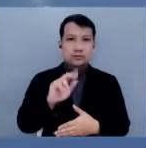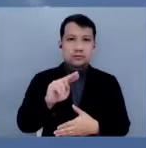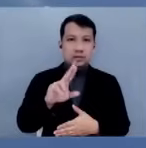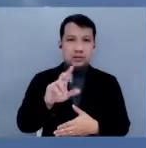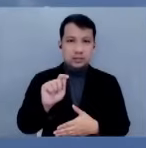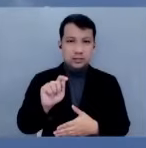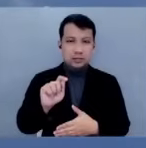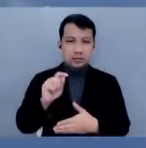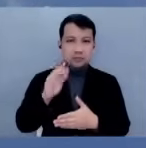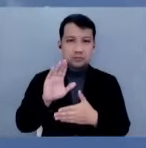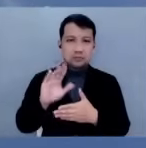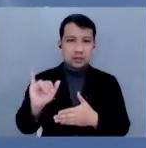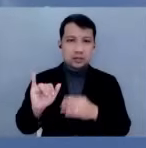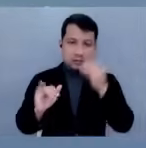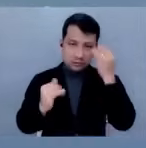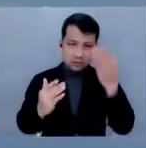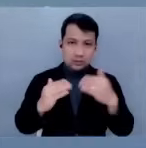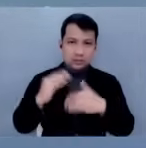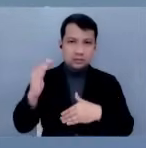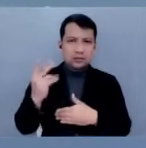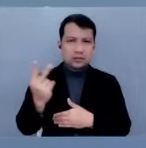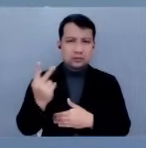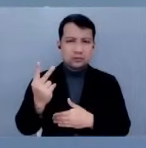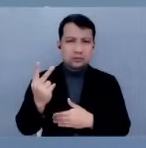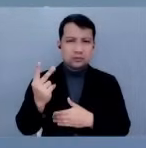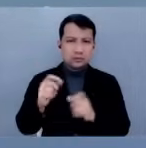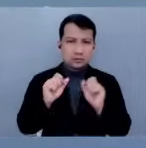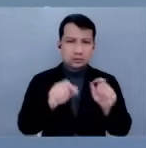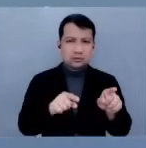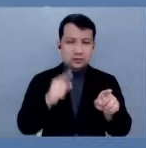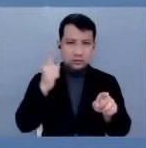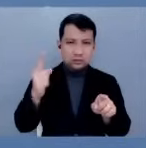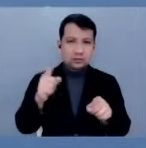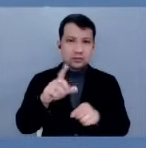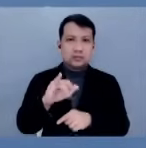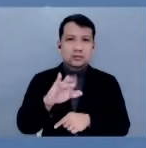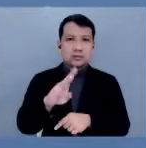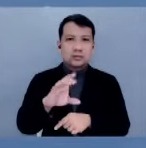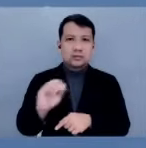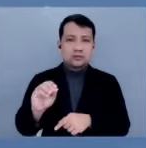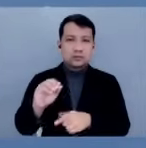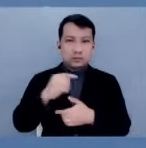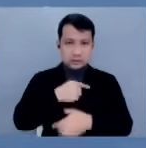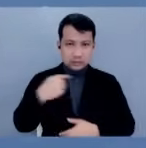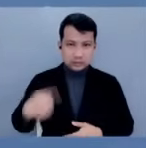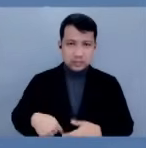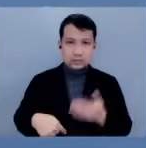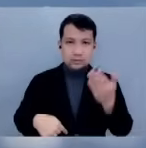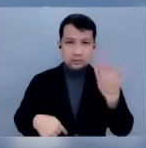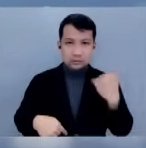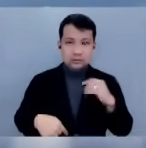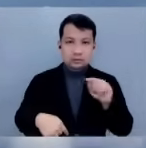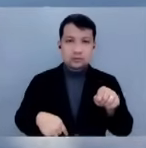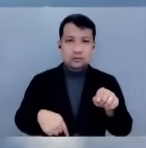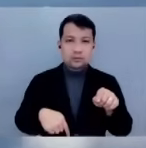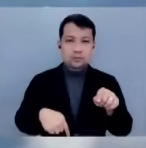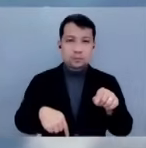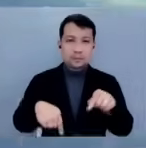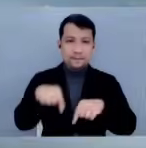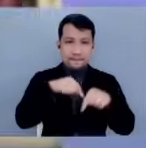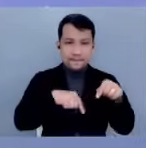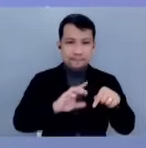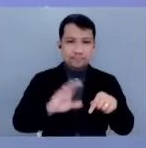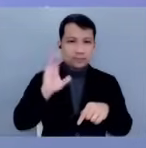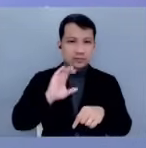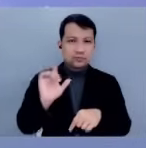ng akusasyon daw ng dalawa na ibinenta ni Trillanes ang Scarborough Shoal sa China noong panahon ng kanyang back-channel talks noong